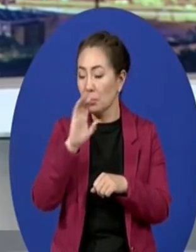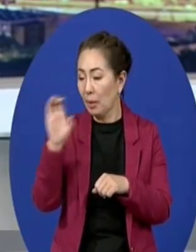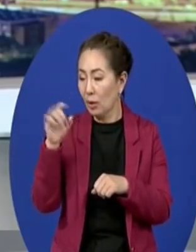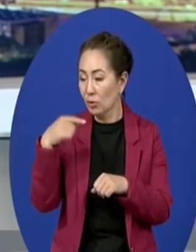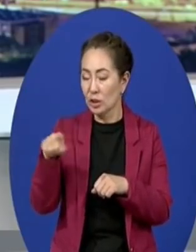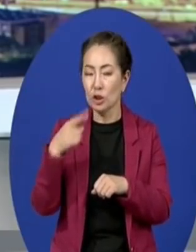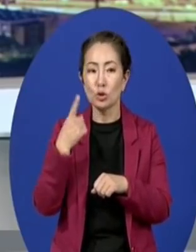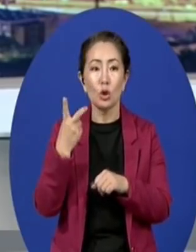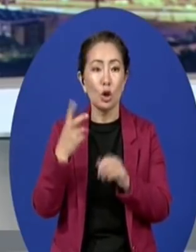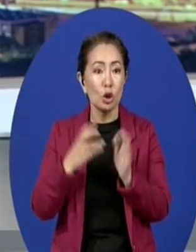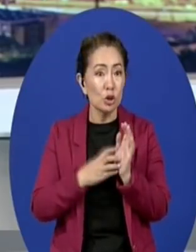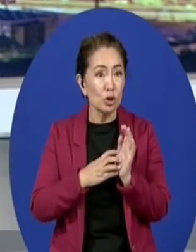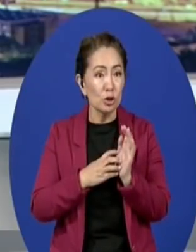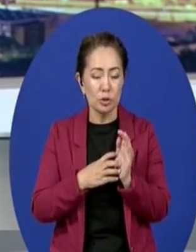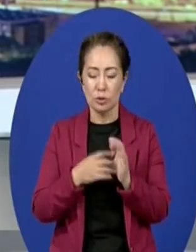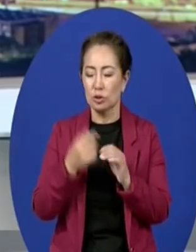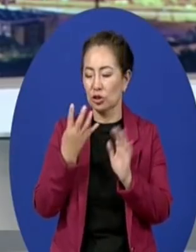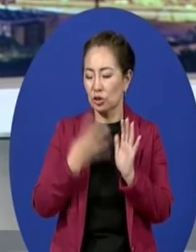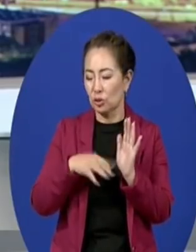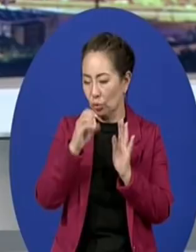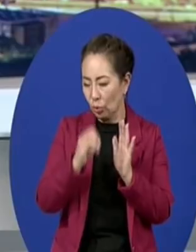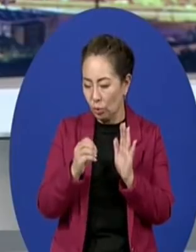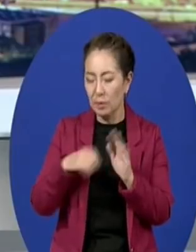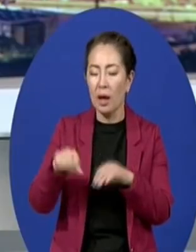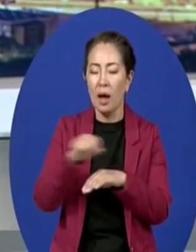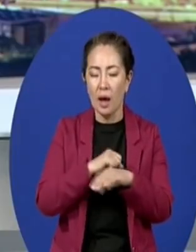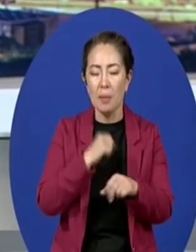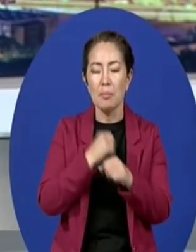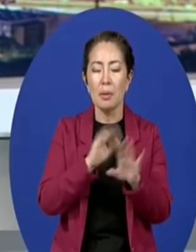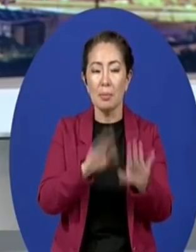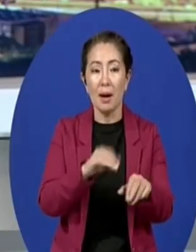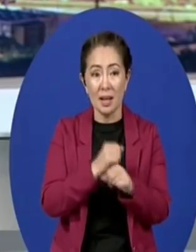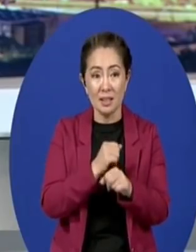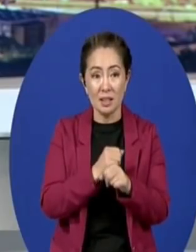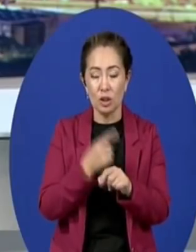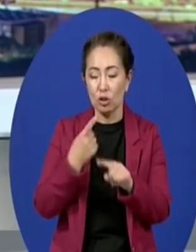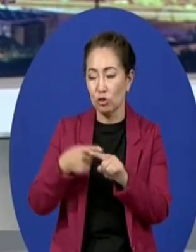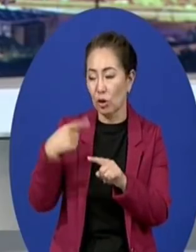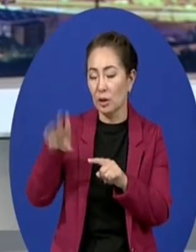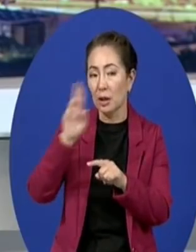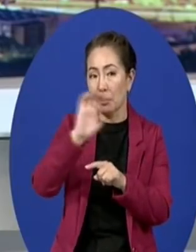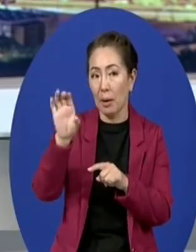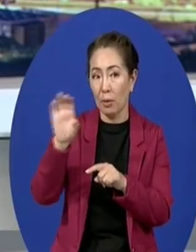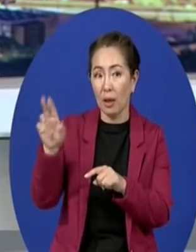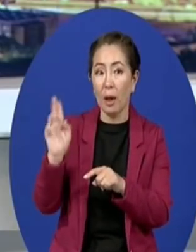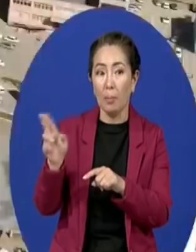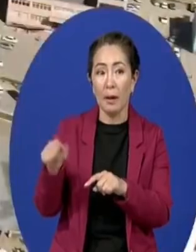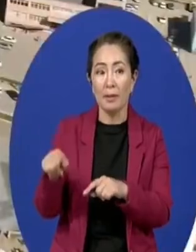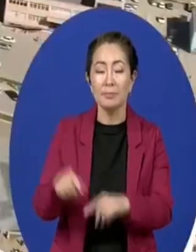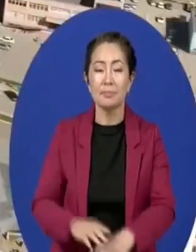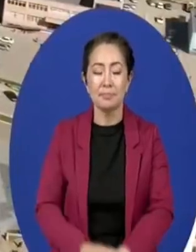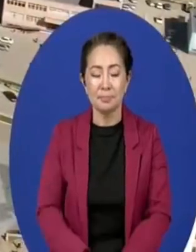байгуулгын 129 нь буюу 90 гаруй хувь нь аймагт үйл ажиллагаа явуулдаг орон нутгийн компаниуд байна.